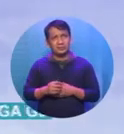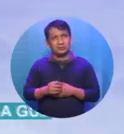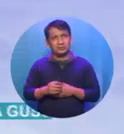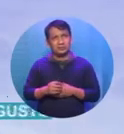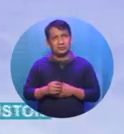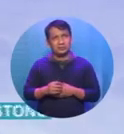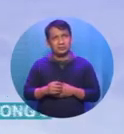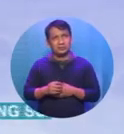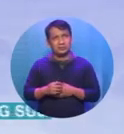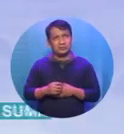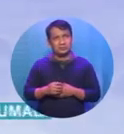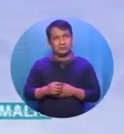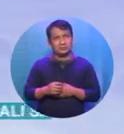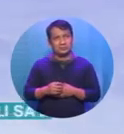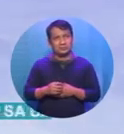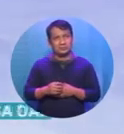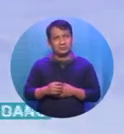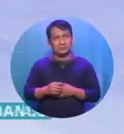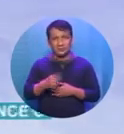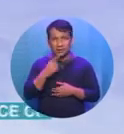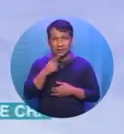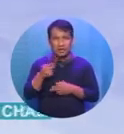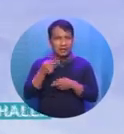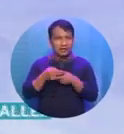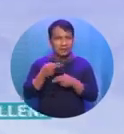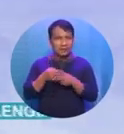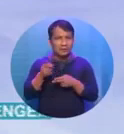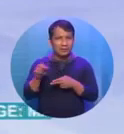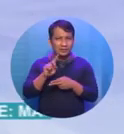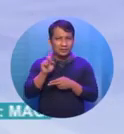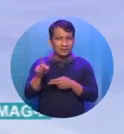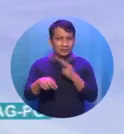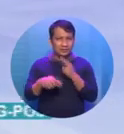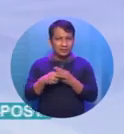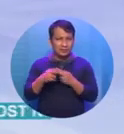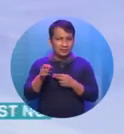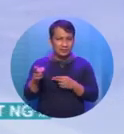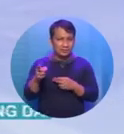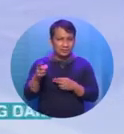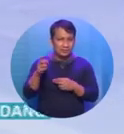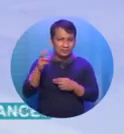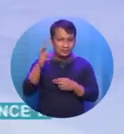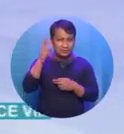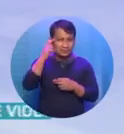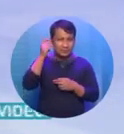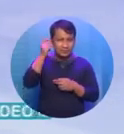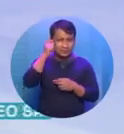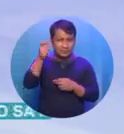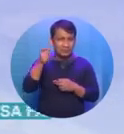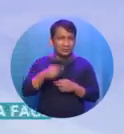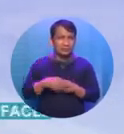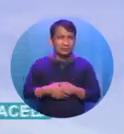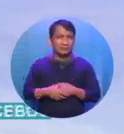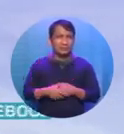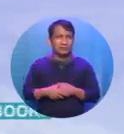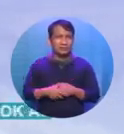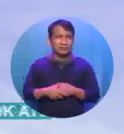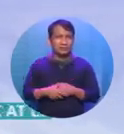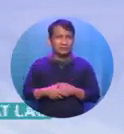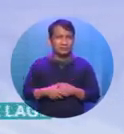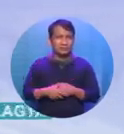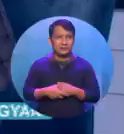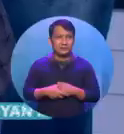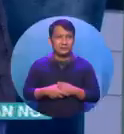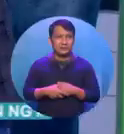Ha? Ano, anong pangalan ko, ma'am? Sir Idol Rapital po po! Oh my